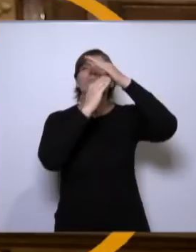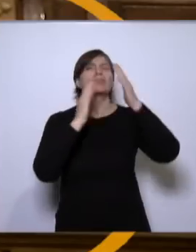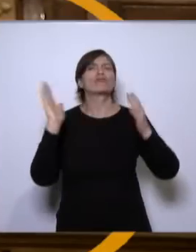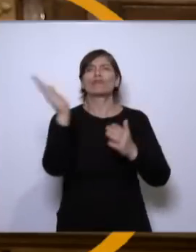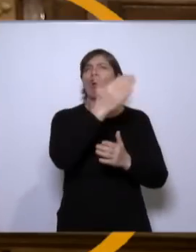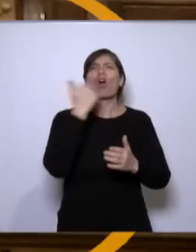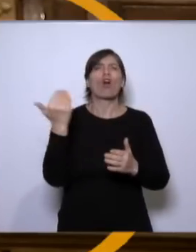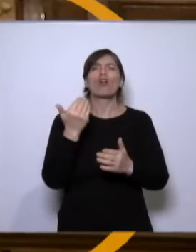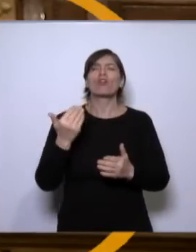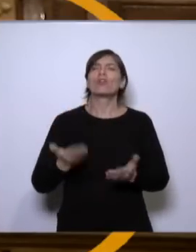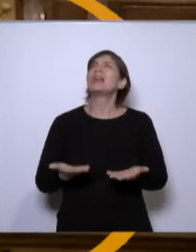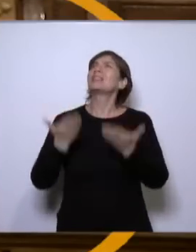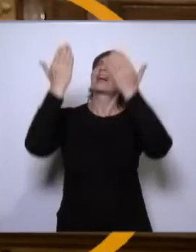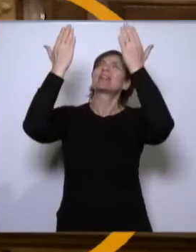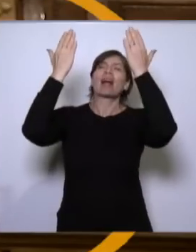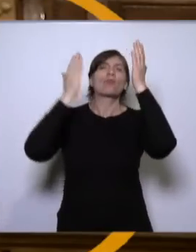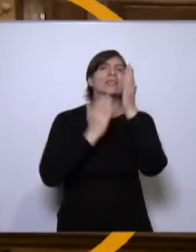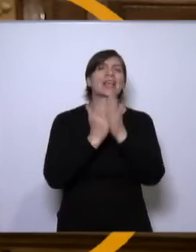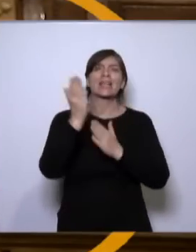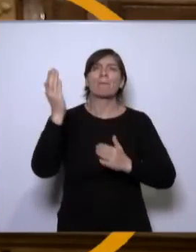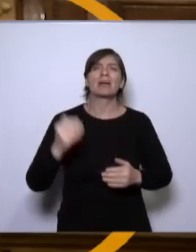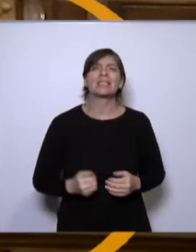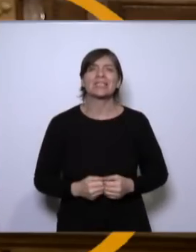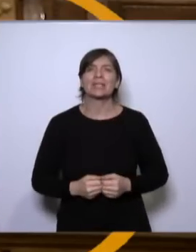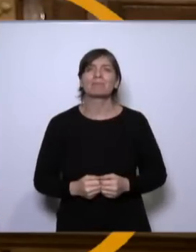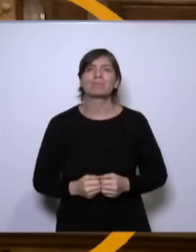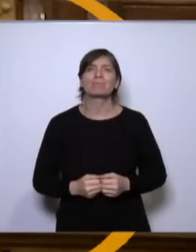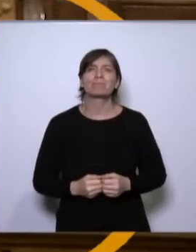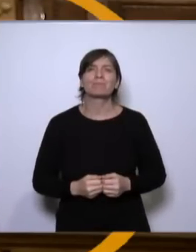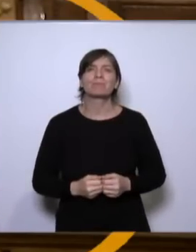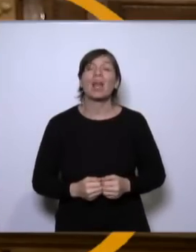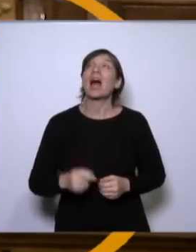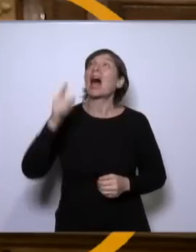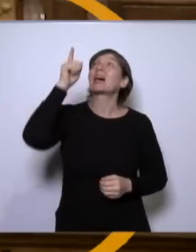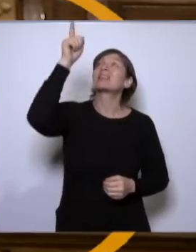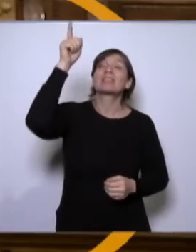거룩한 영광의 성전에서